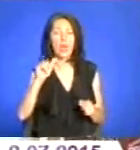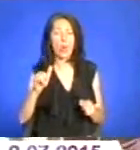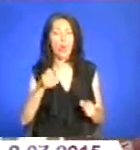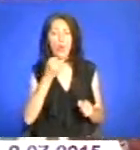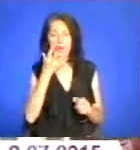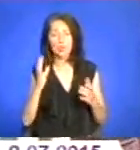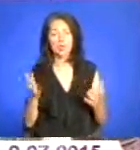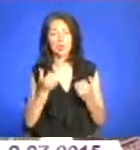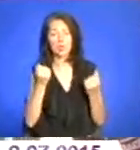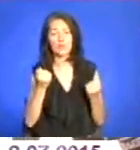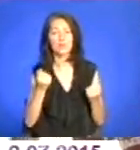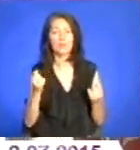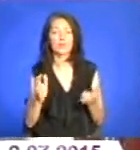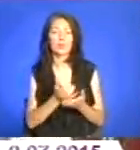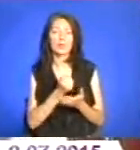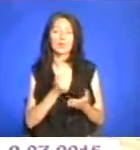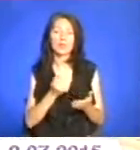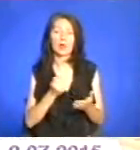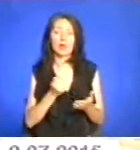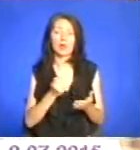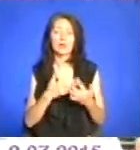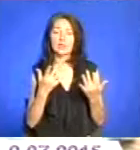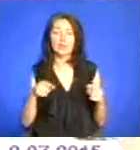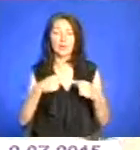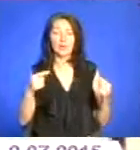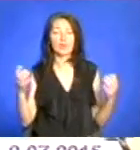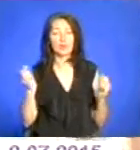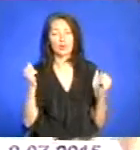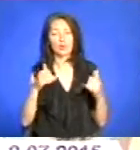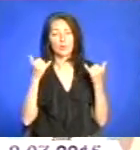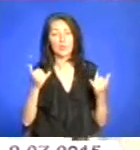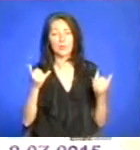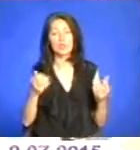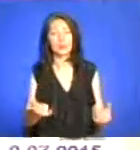З відкриттям нових тренувальних залів відтепер підтримуватимуть і боксерський напрямок.